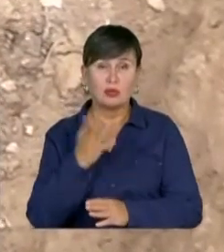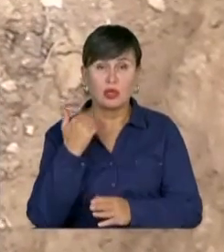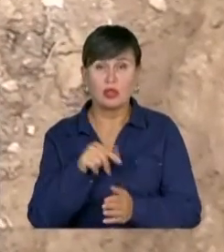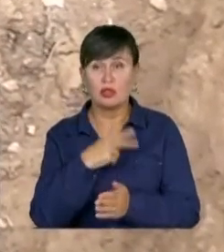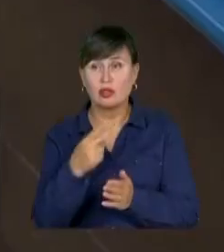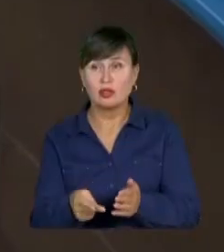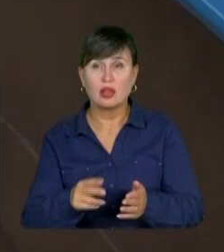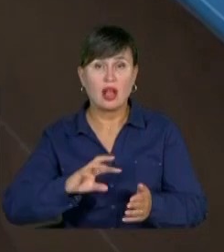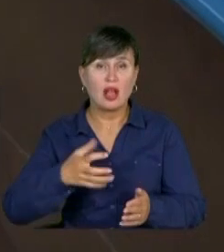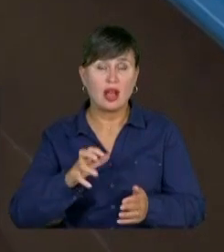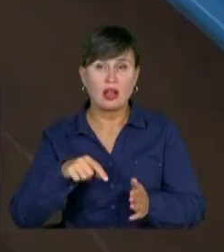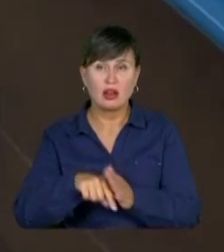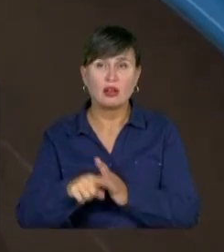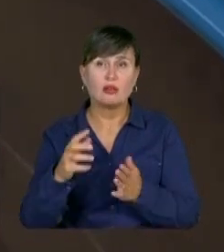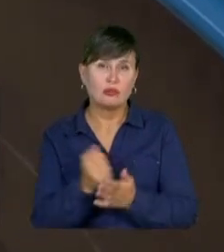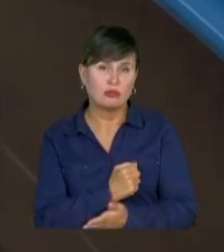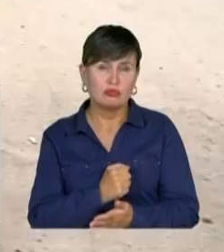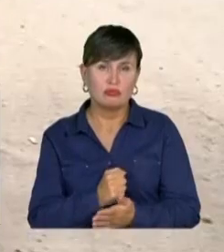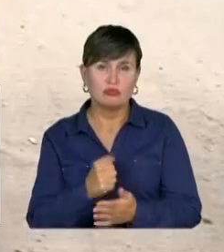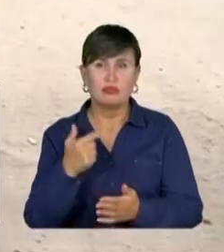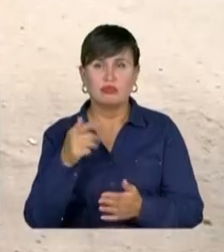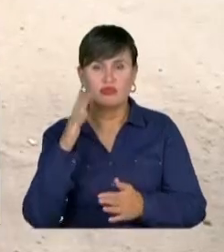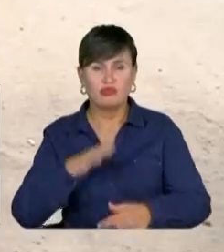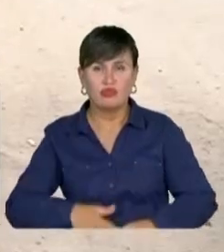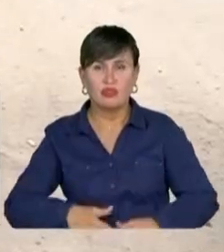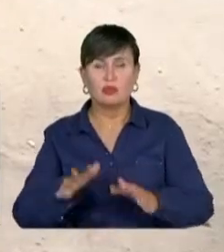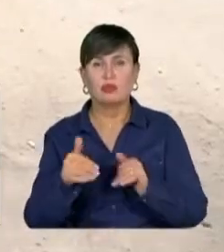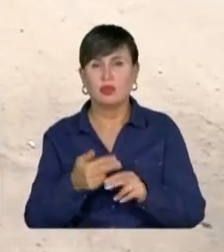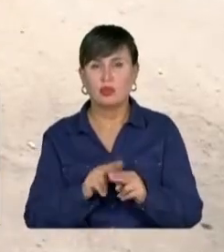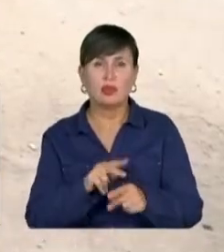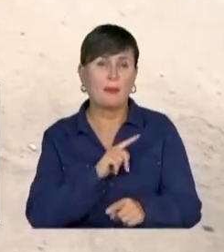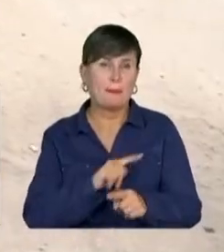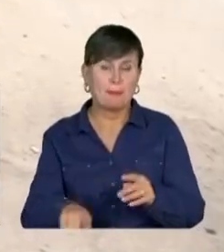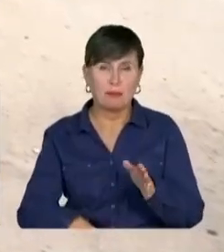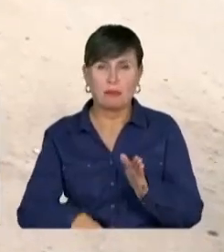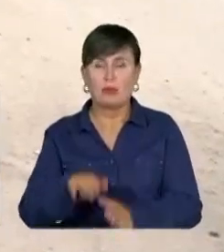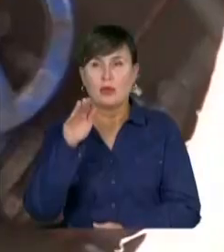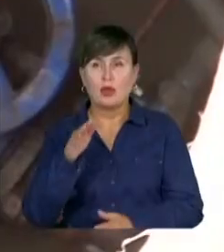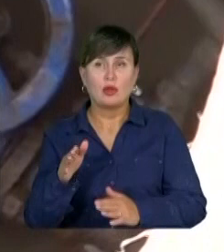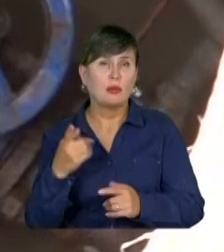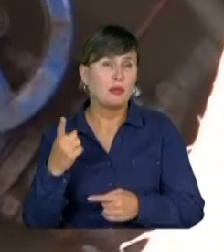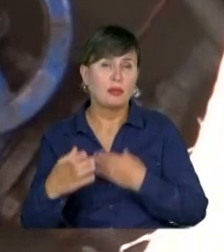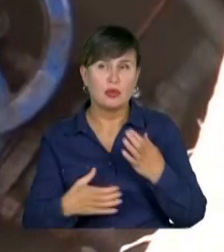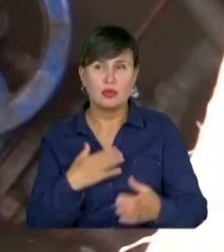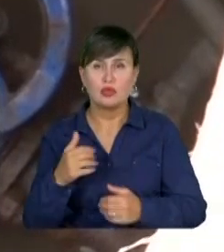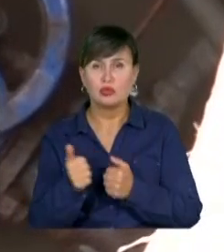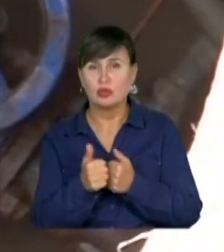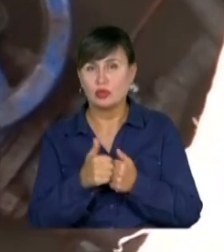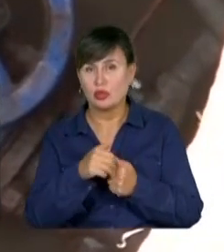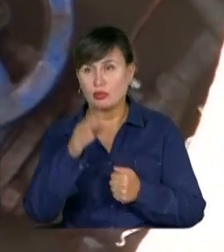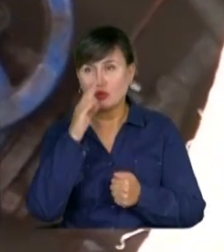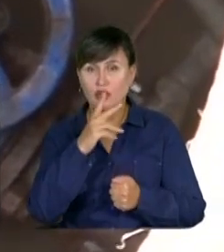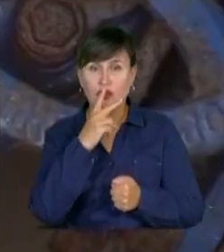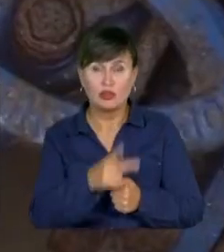задели кран в колодце, что привело к поднятию уровня воды, после чего он быстро заполнился. Первым тревогу забил соседский мальчик,